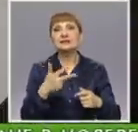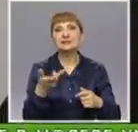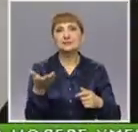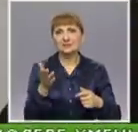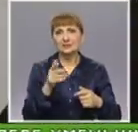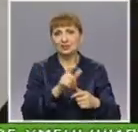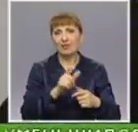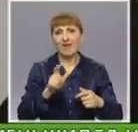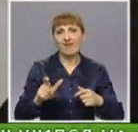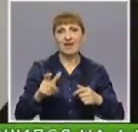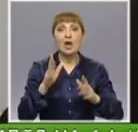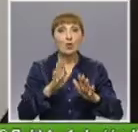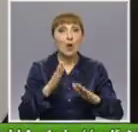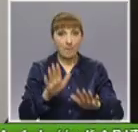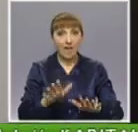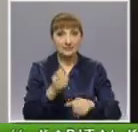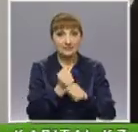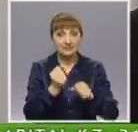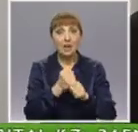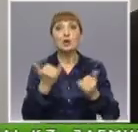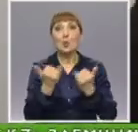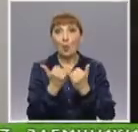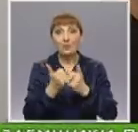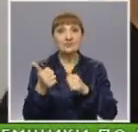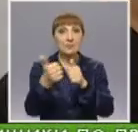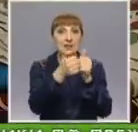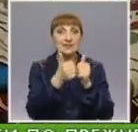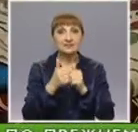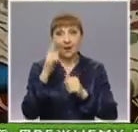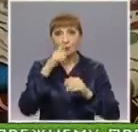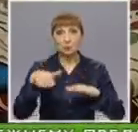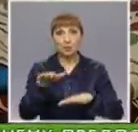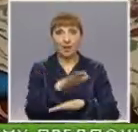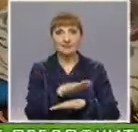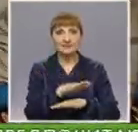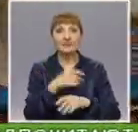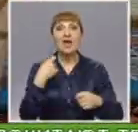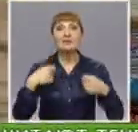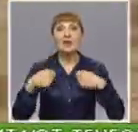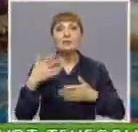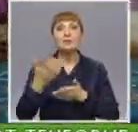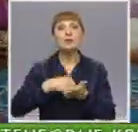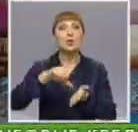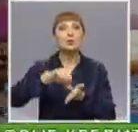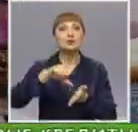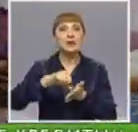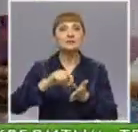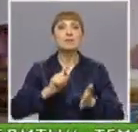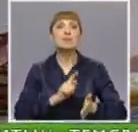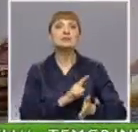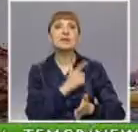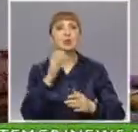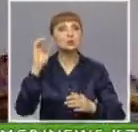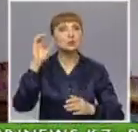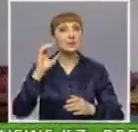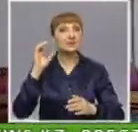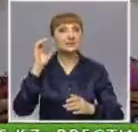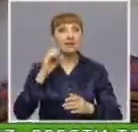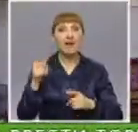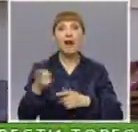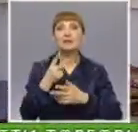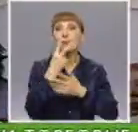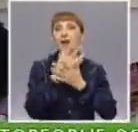Это не только местные ремесленники, но и гости ближнего зарубежья. На ярмарке приняли участие мастера из Узбекистана.